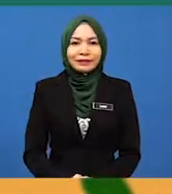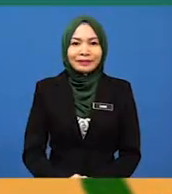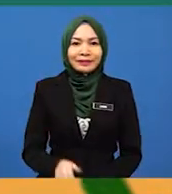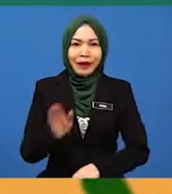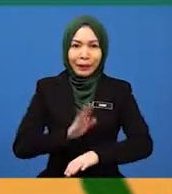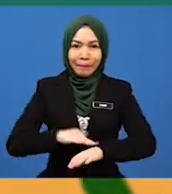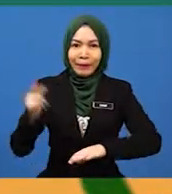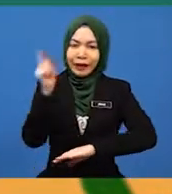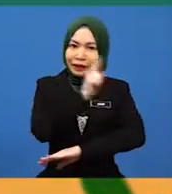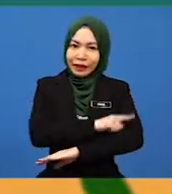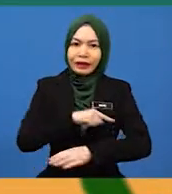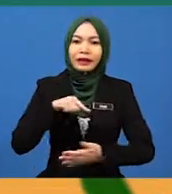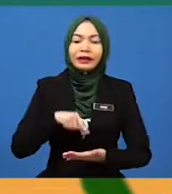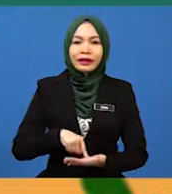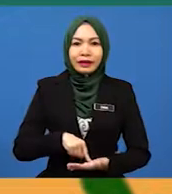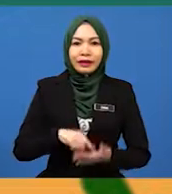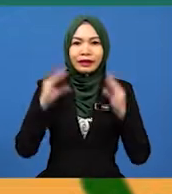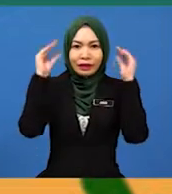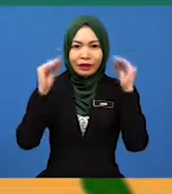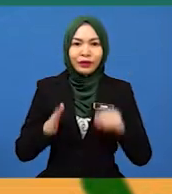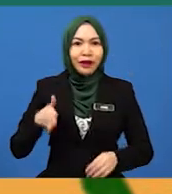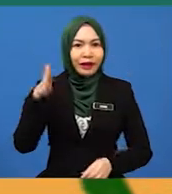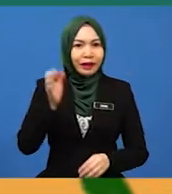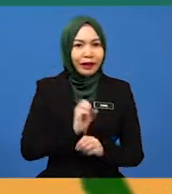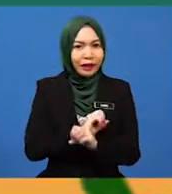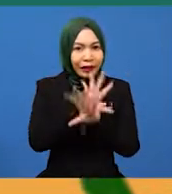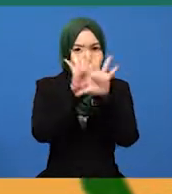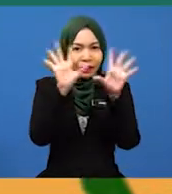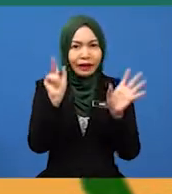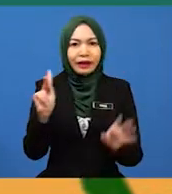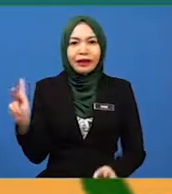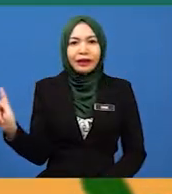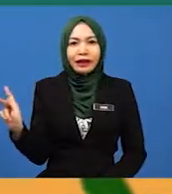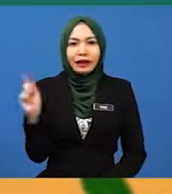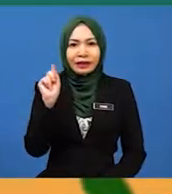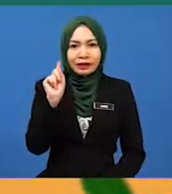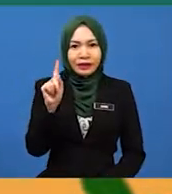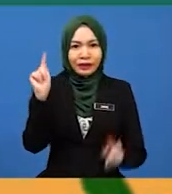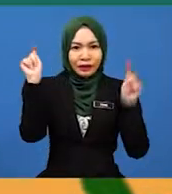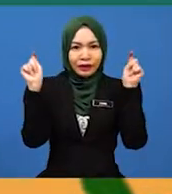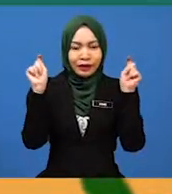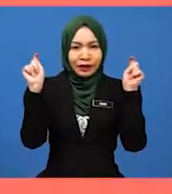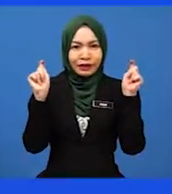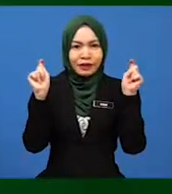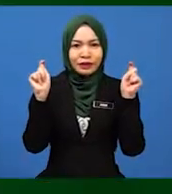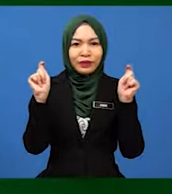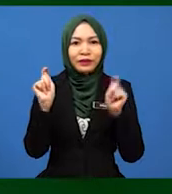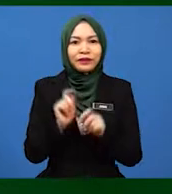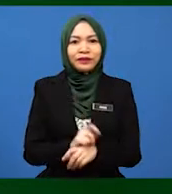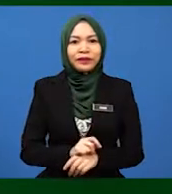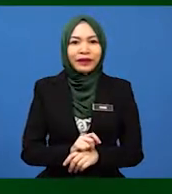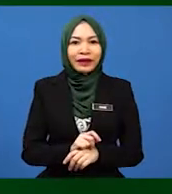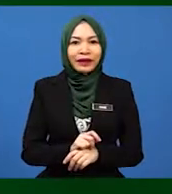Pada hari ini, Cikgu akan menerangkan satu aspek tata bahasa iaitu